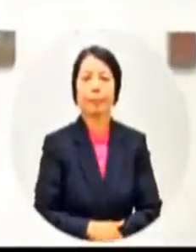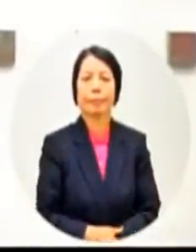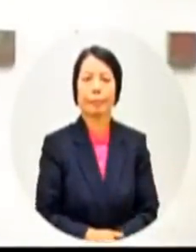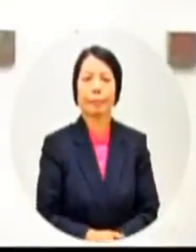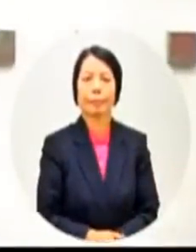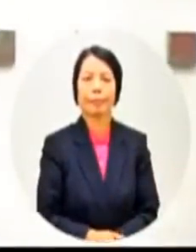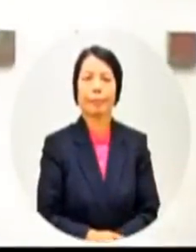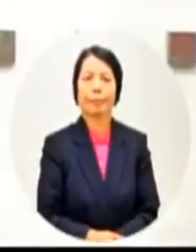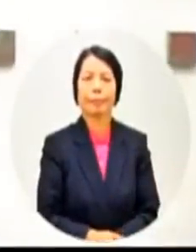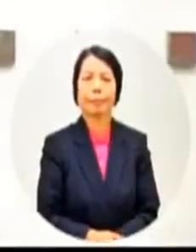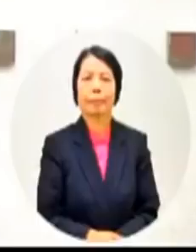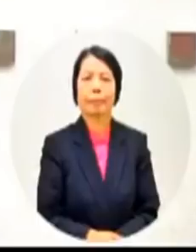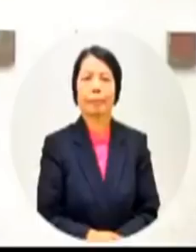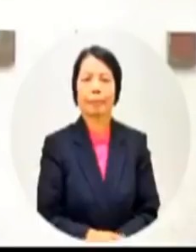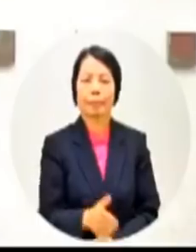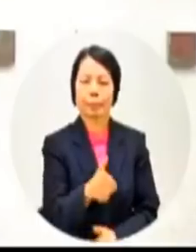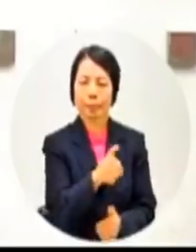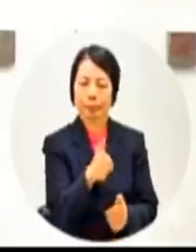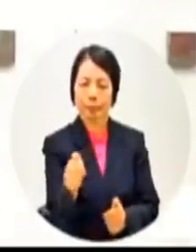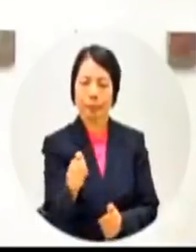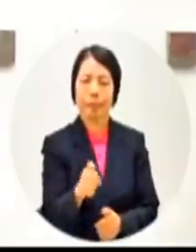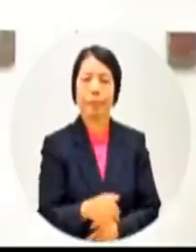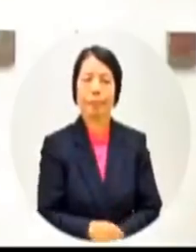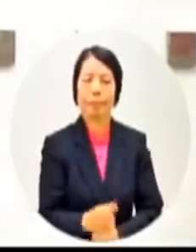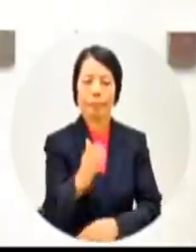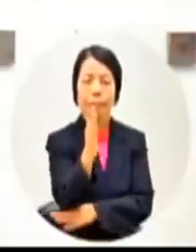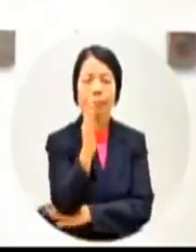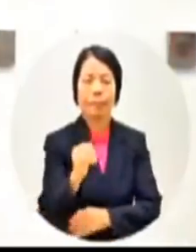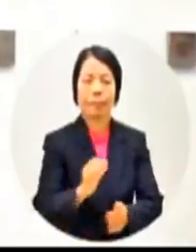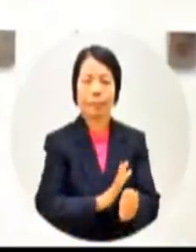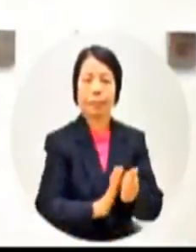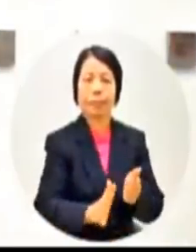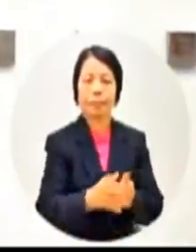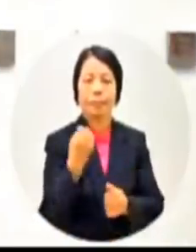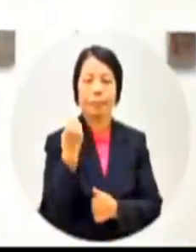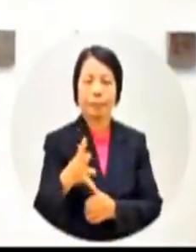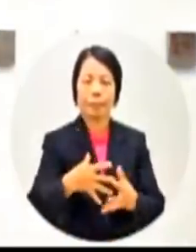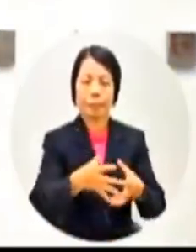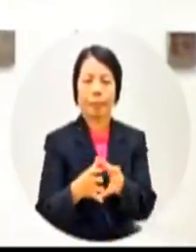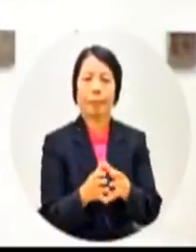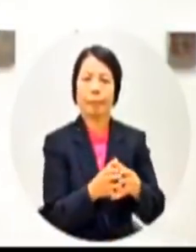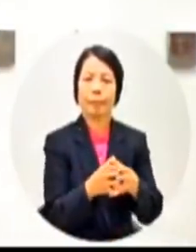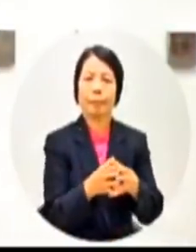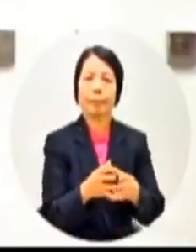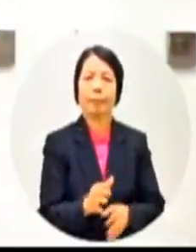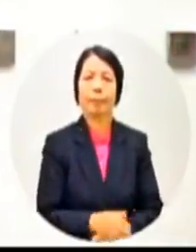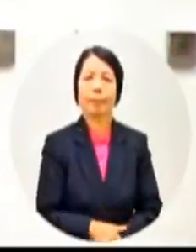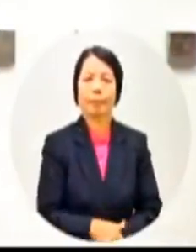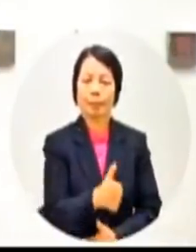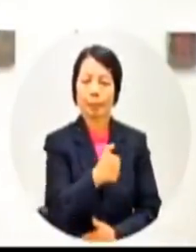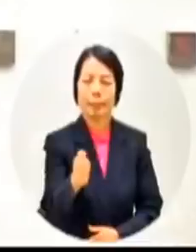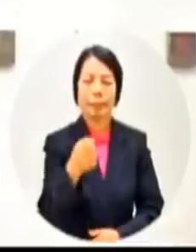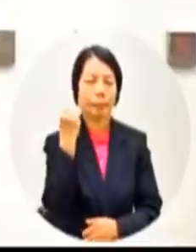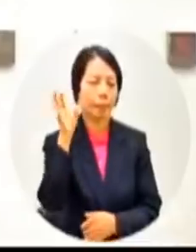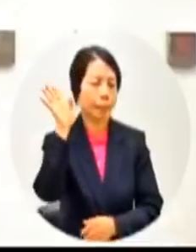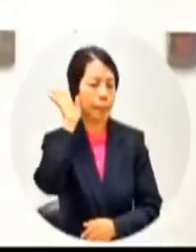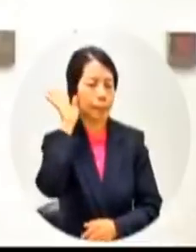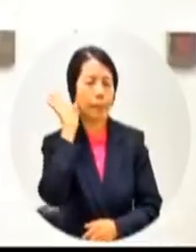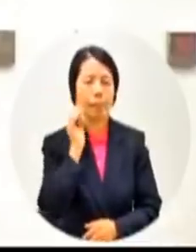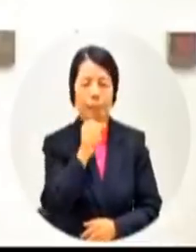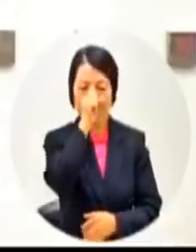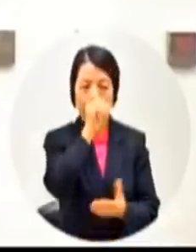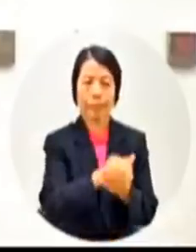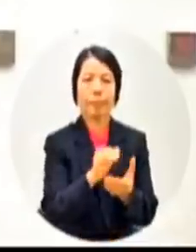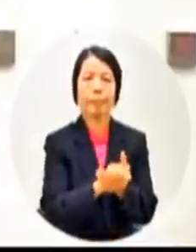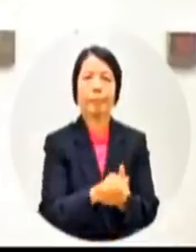我们本府的所有的新的我们团队，啊，谢谢各位新闻界的好朋友，谢谢各位前来议